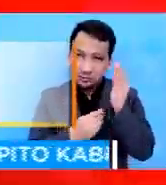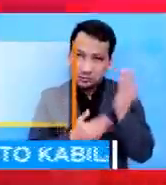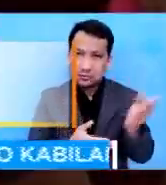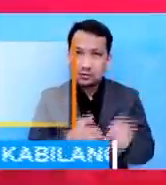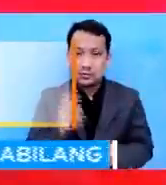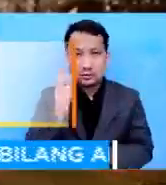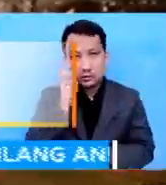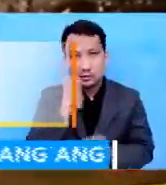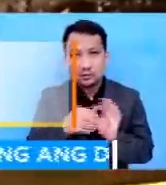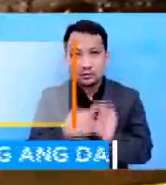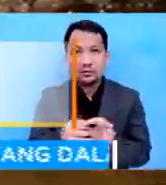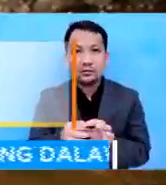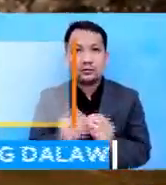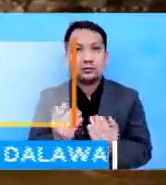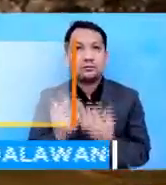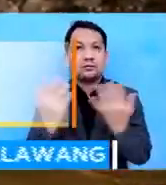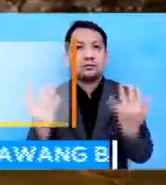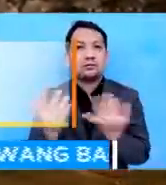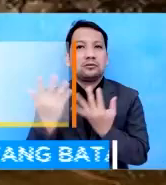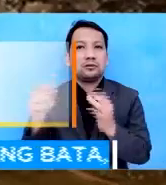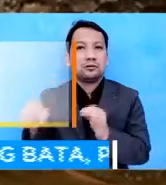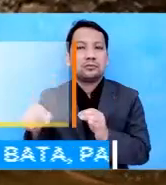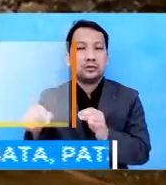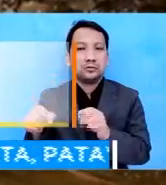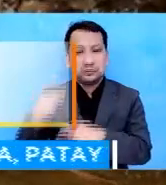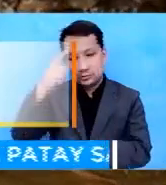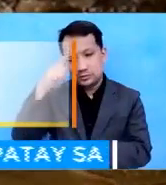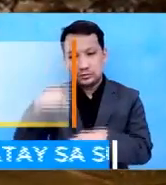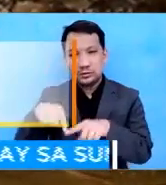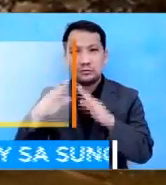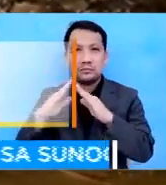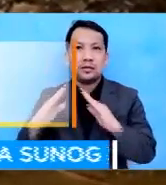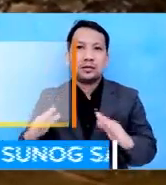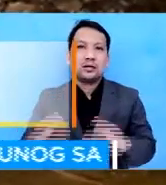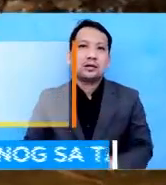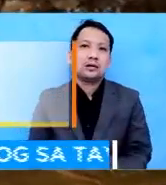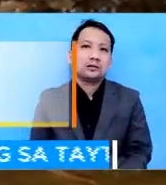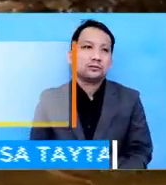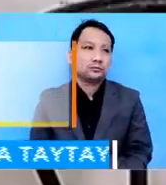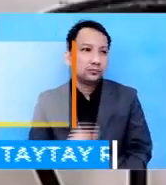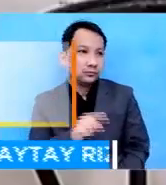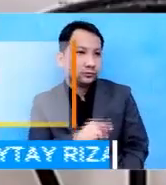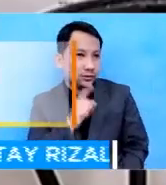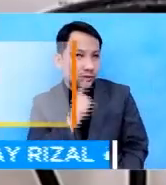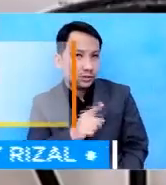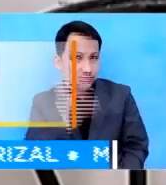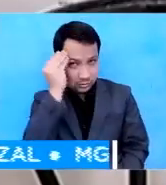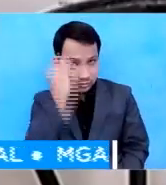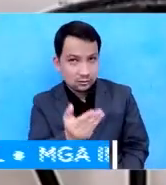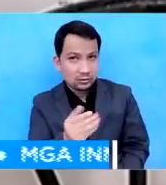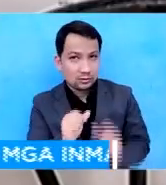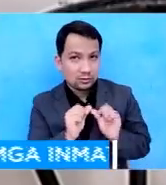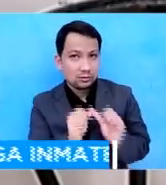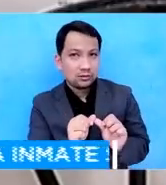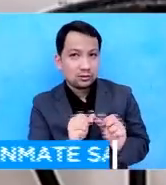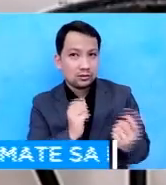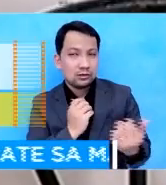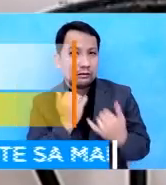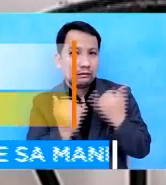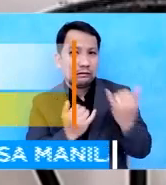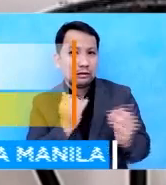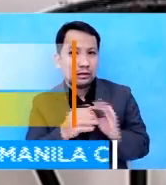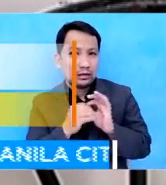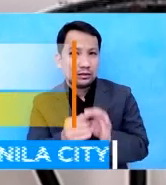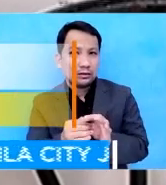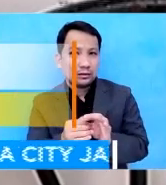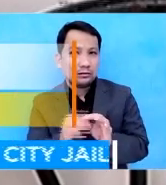sa kanya na nasusunog na ang kanilang inuupahang bahay. Unang narinig ko lang nung tumawag siya sa akin, tumitili sila. Tumitili